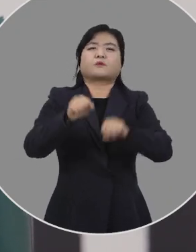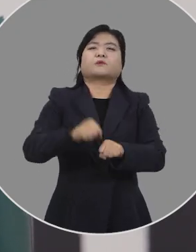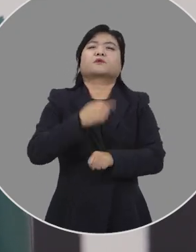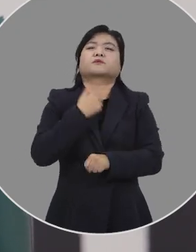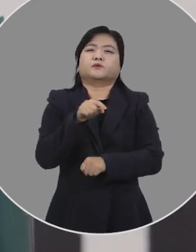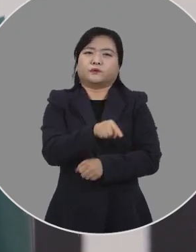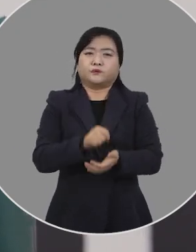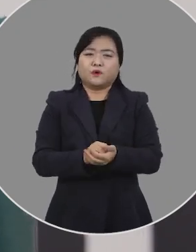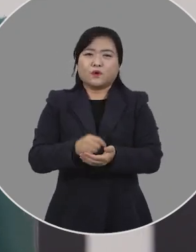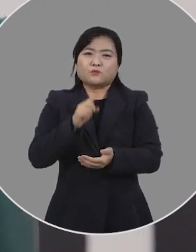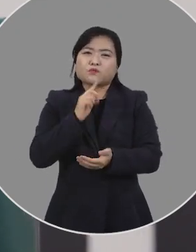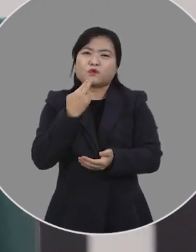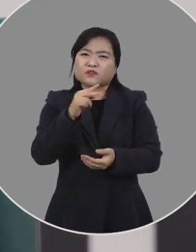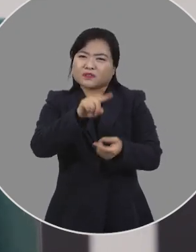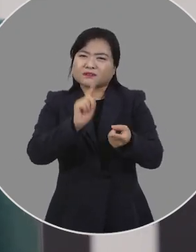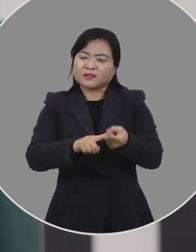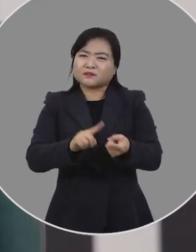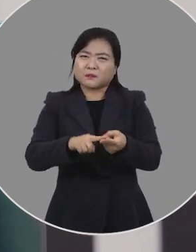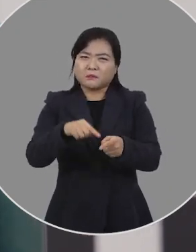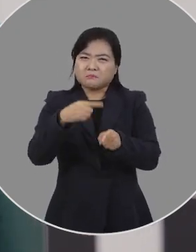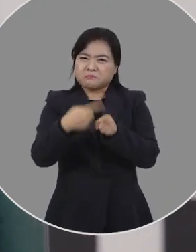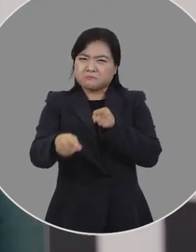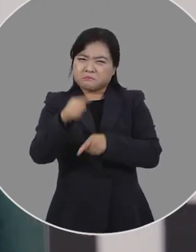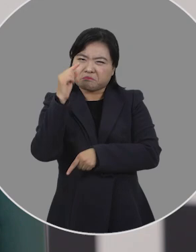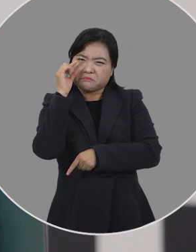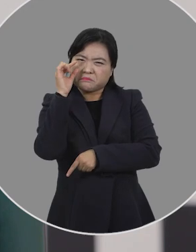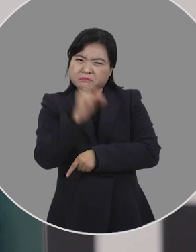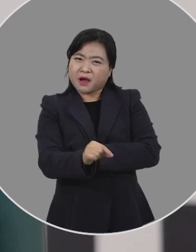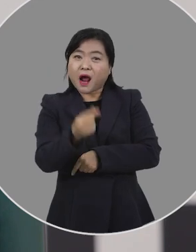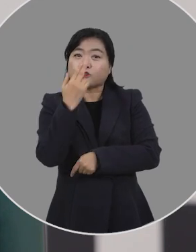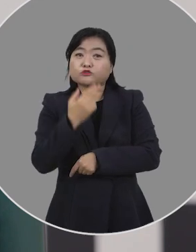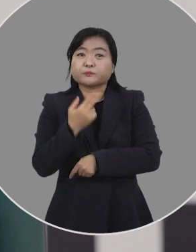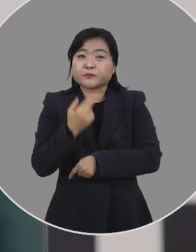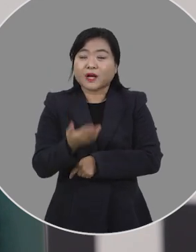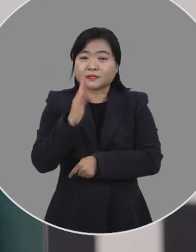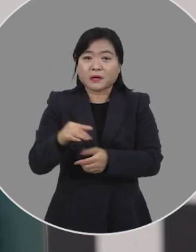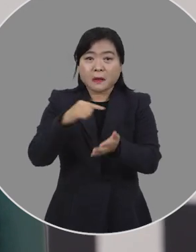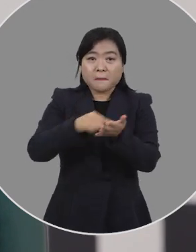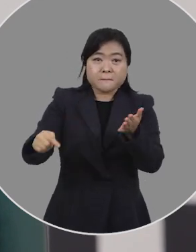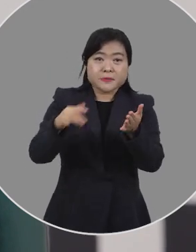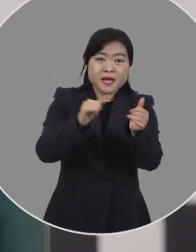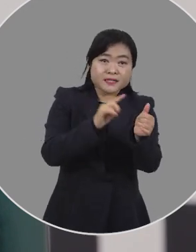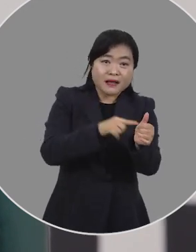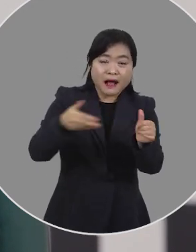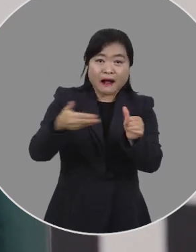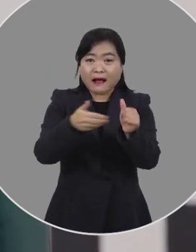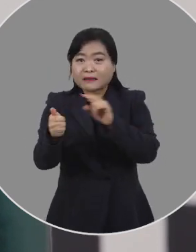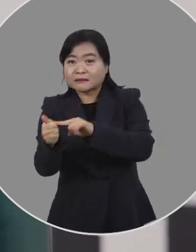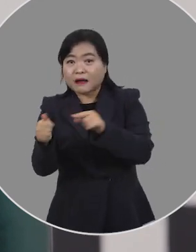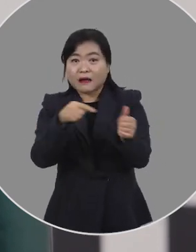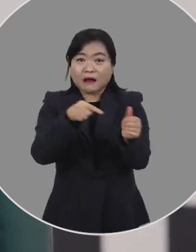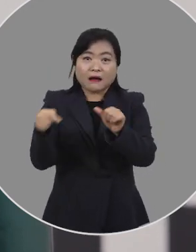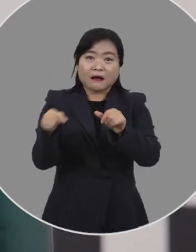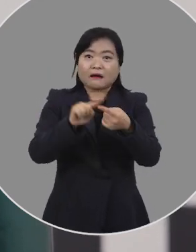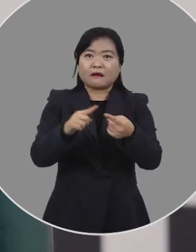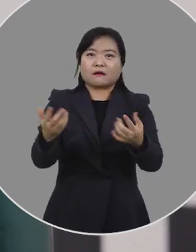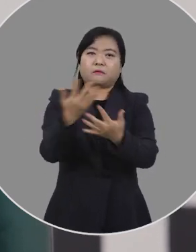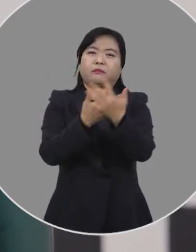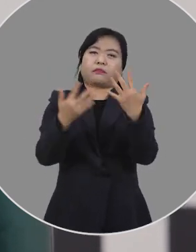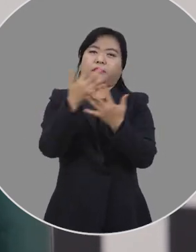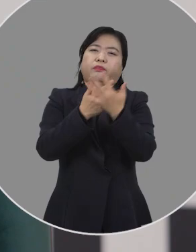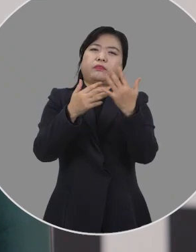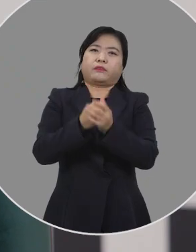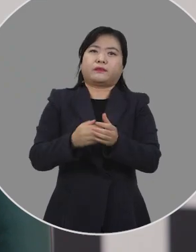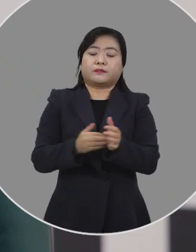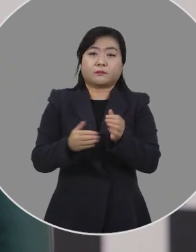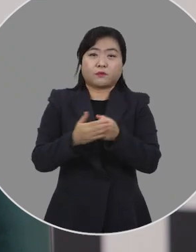수는 없는데, 사실 우리가 이 피해자와 가해자라는 것이 실제 역사 속으로 들어가면은 이게 불분명하고,